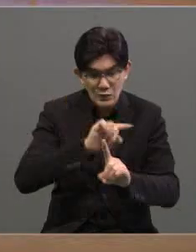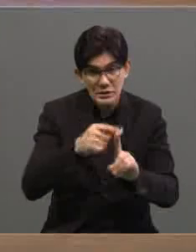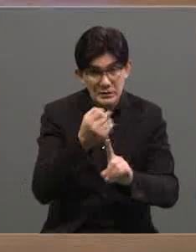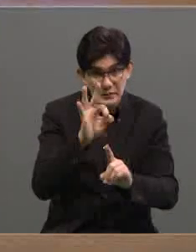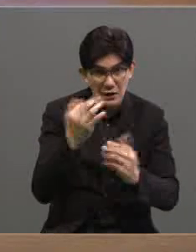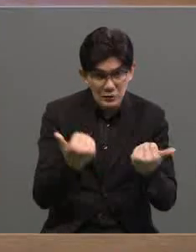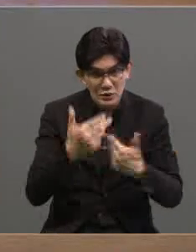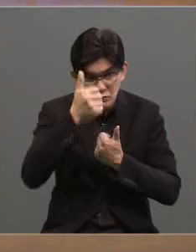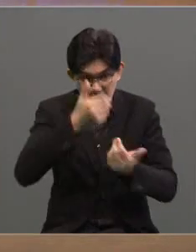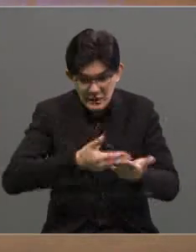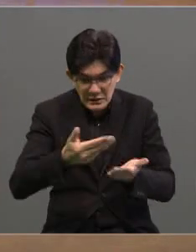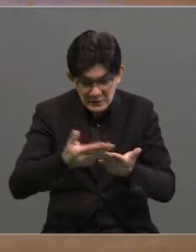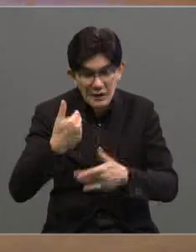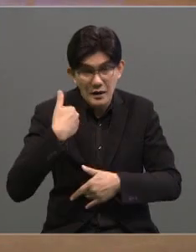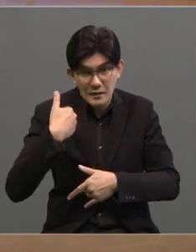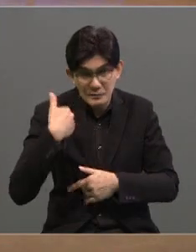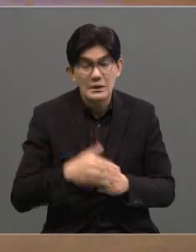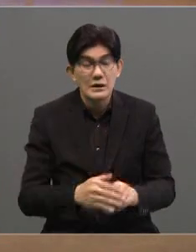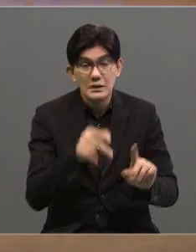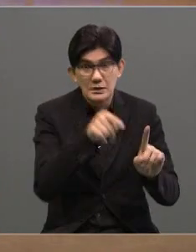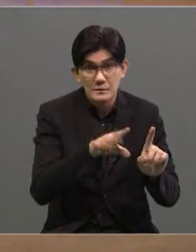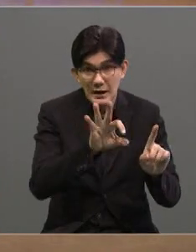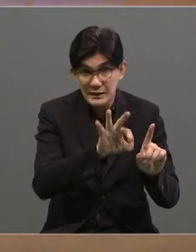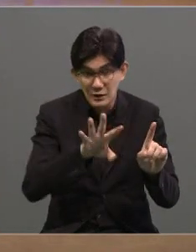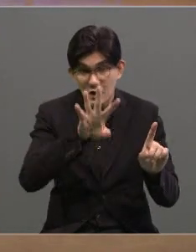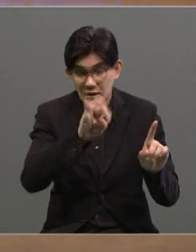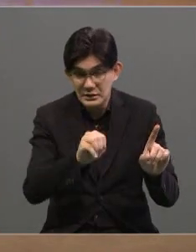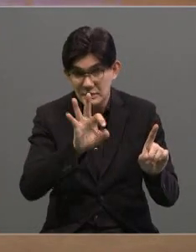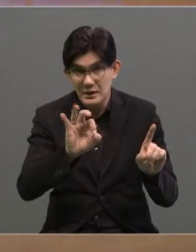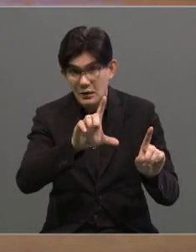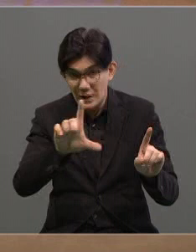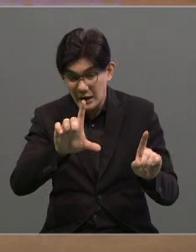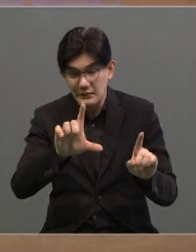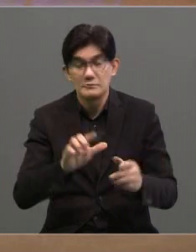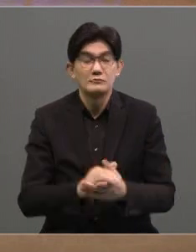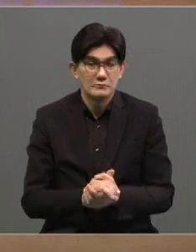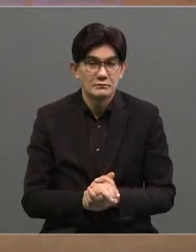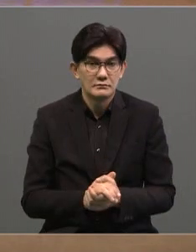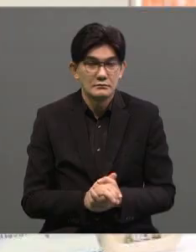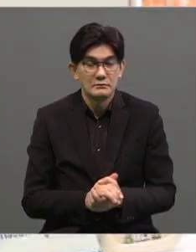มาก็มีผู้สนใจซื้อสลากแล้วกว่า 1,949 ล้านบาทค่ะ